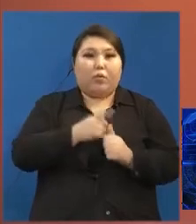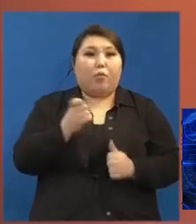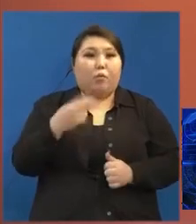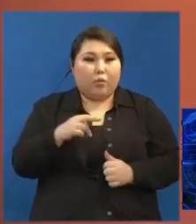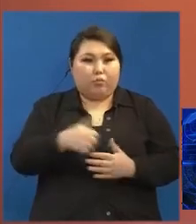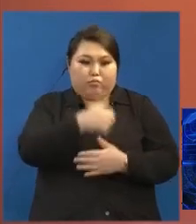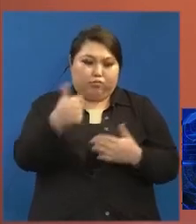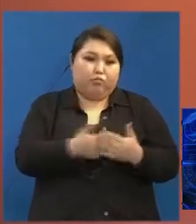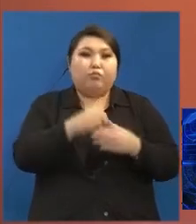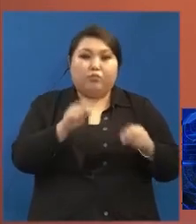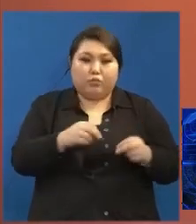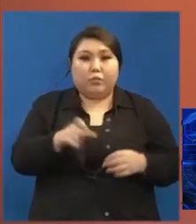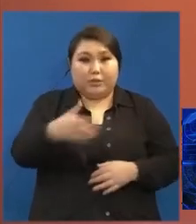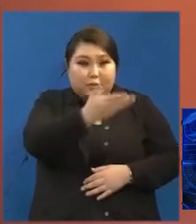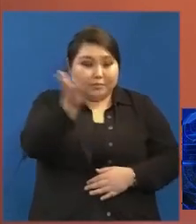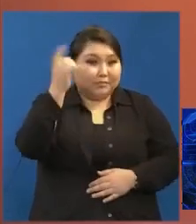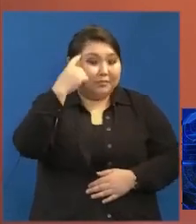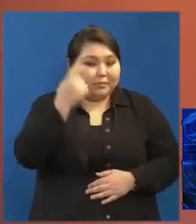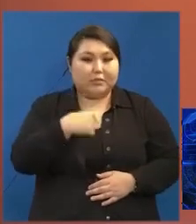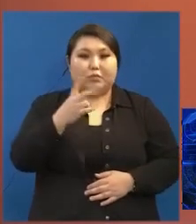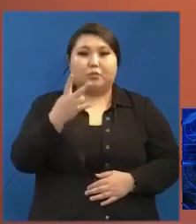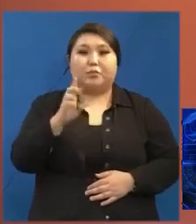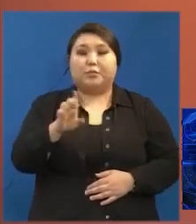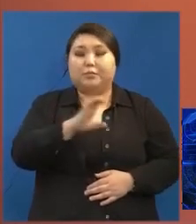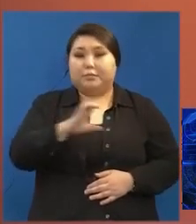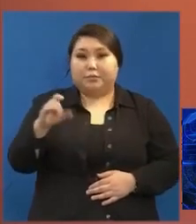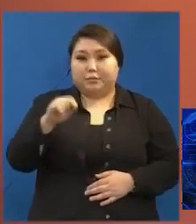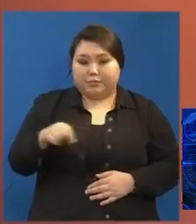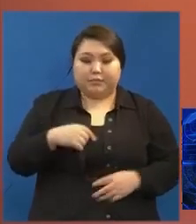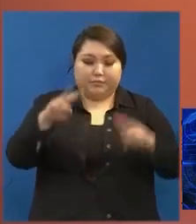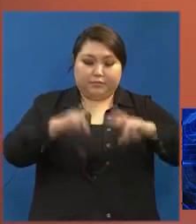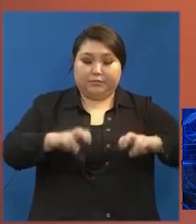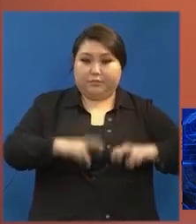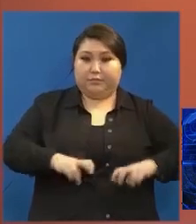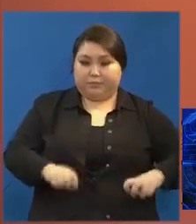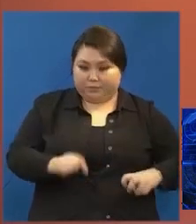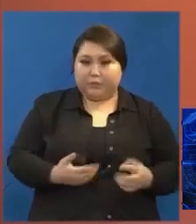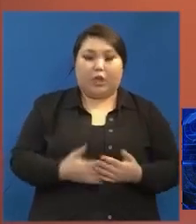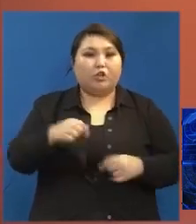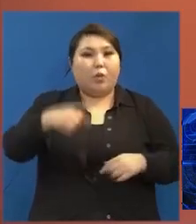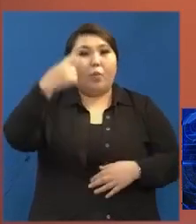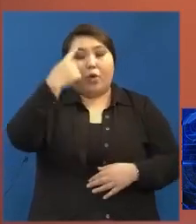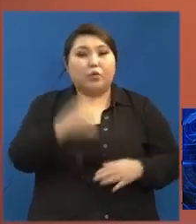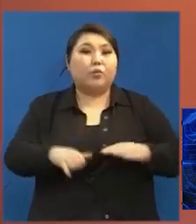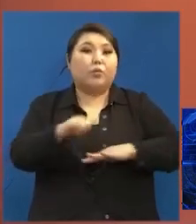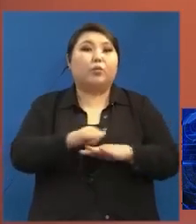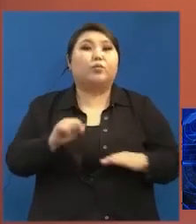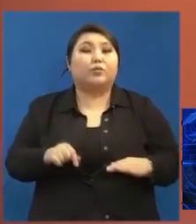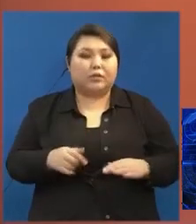гэсэн үг. Тэгээд та бүхэн санаж байгаах нэгдсэн үндэсний байгууллагын шинжээчд ирээд үгүй энэ Монгол улс